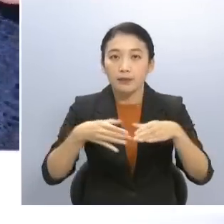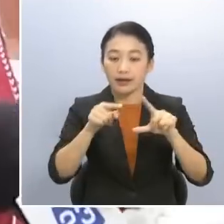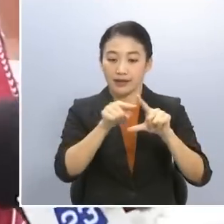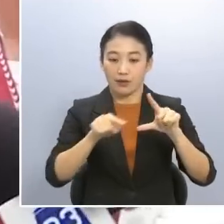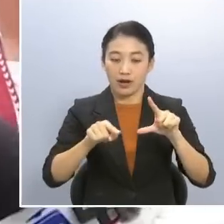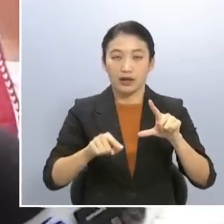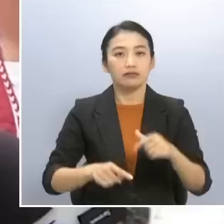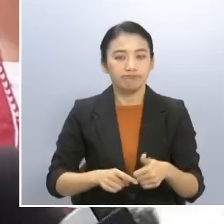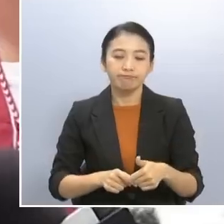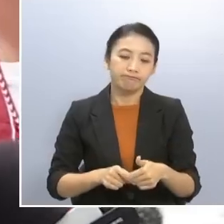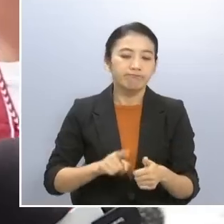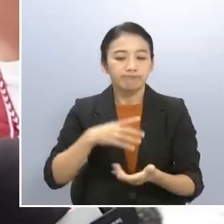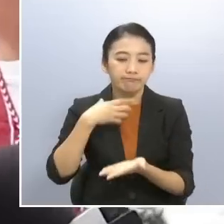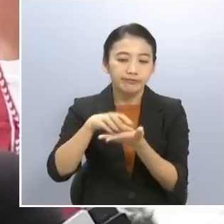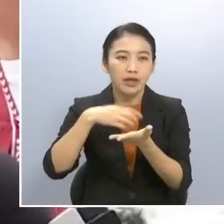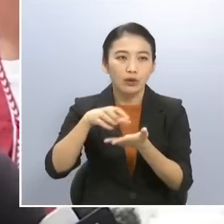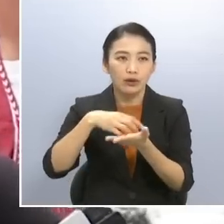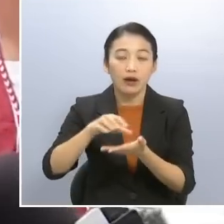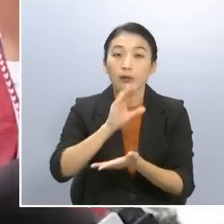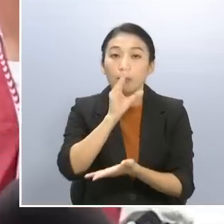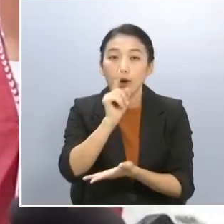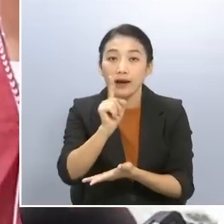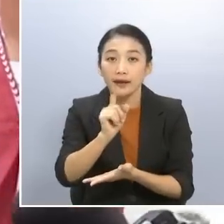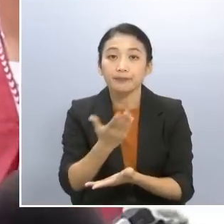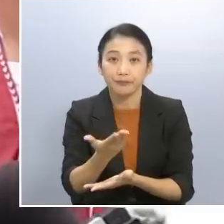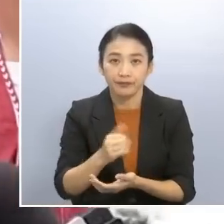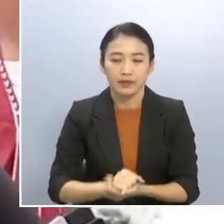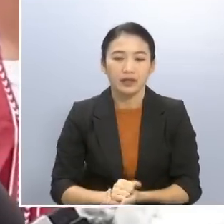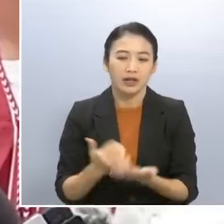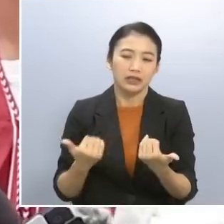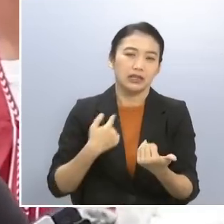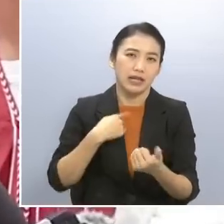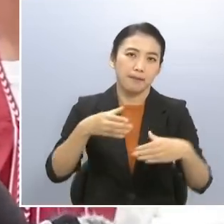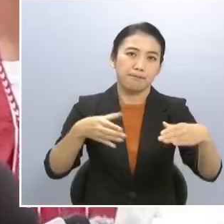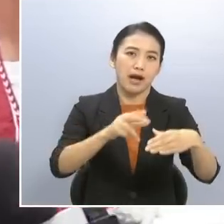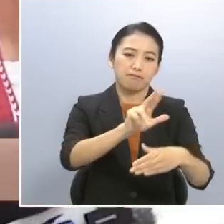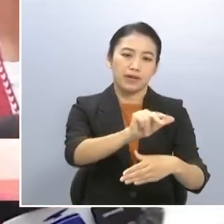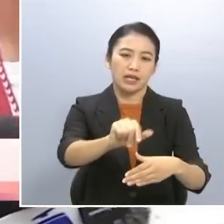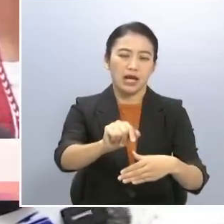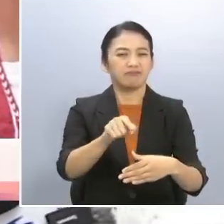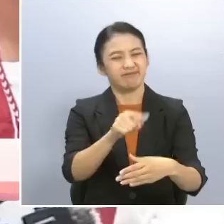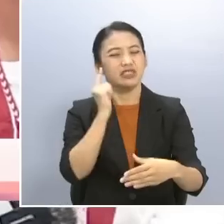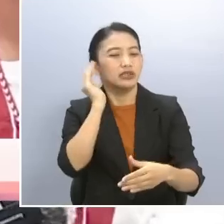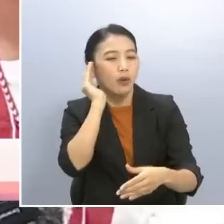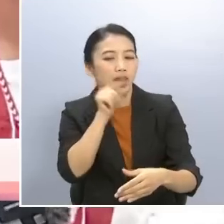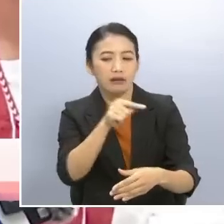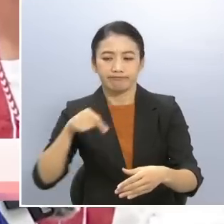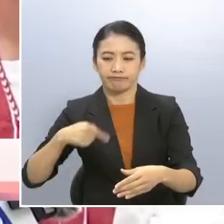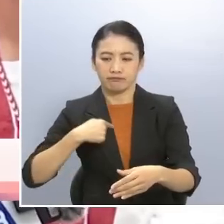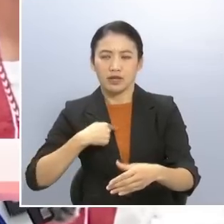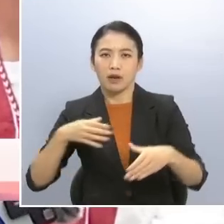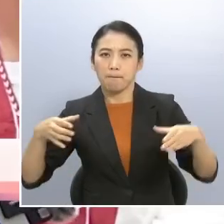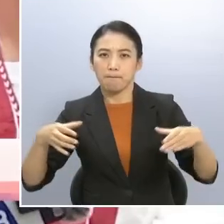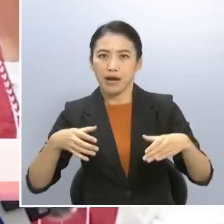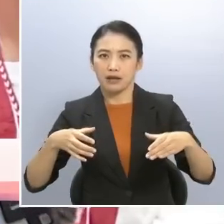ถึงเรื่องราวของเก้าอี้ประธานสภาโดยระบุว่ายังคงเชื่อใจพรรคเพื่อไทยนะฮะที่จะไม่แตกคอกับทางพรรคร่วมรัฐบาลและยืนยันครับว่าพร